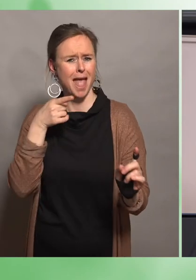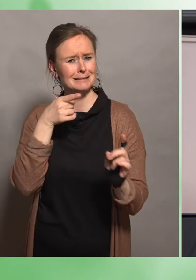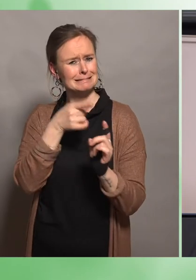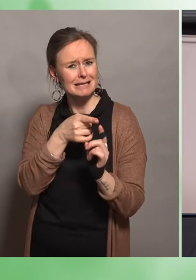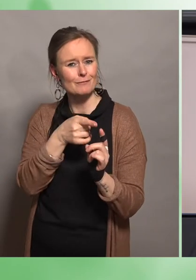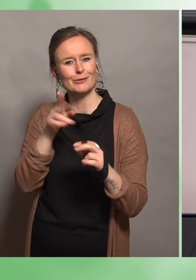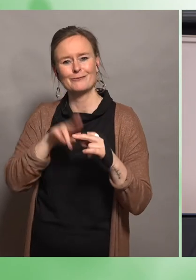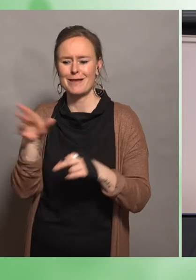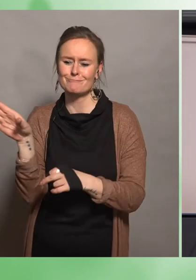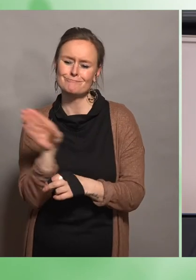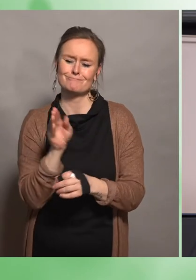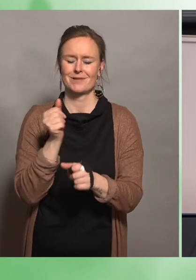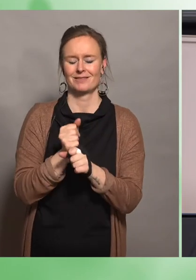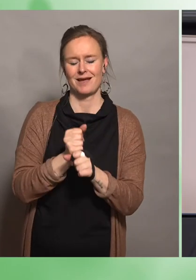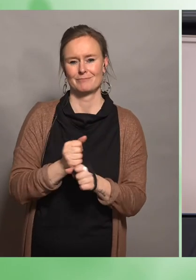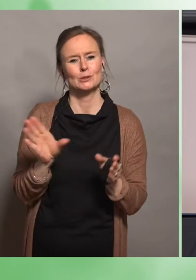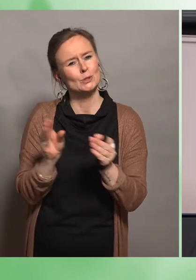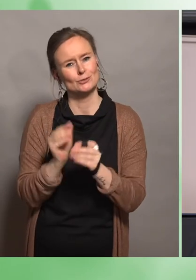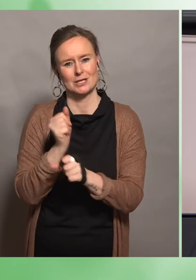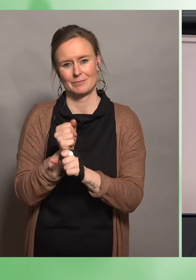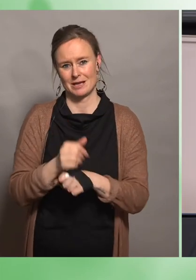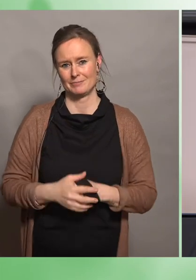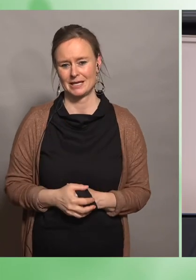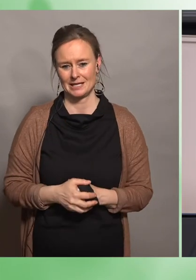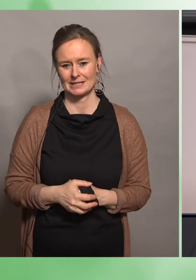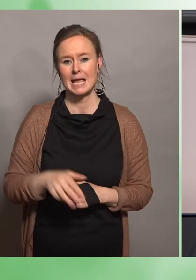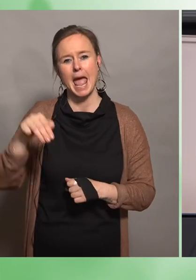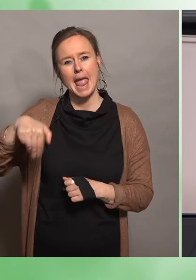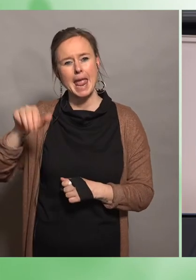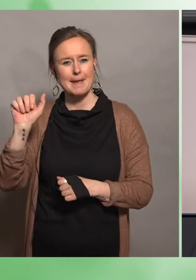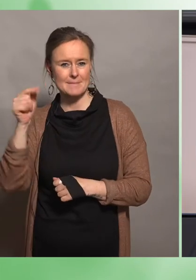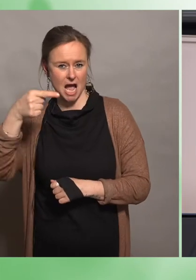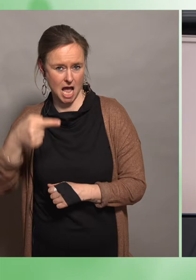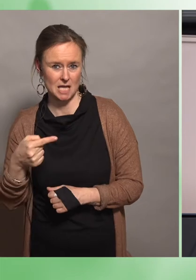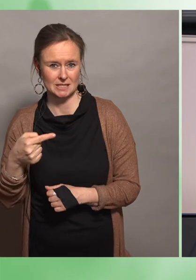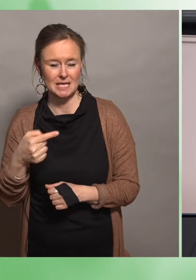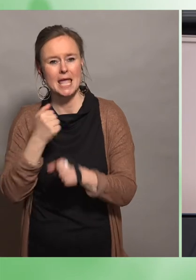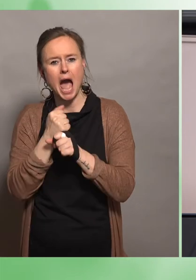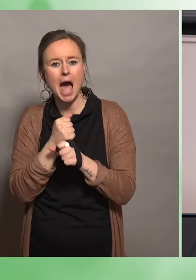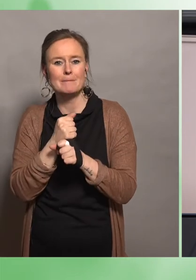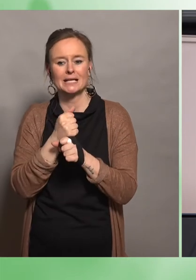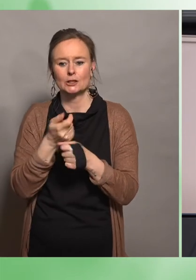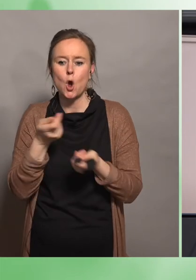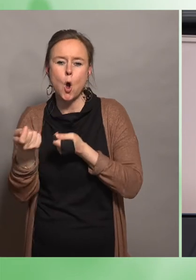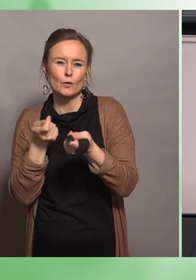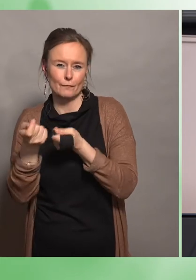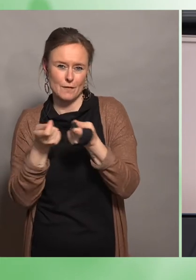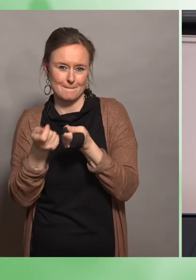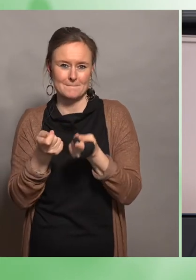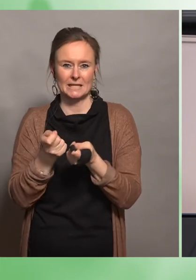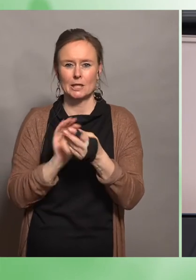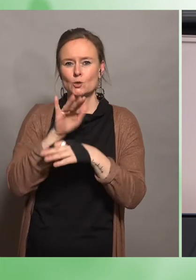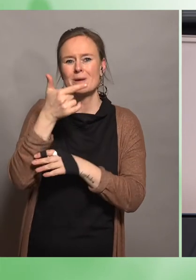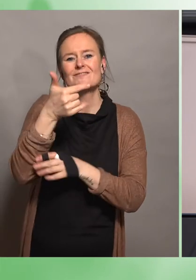Herr Ettlinger, da möchte ich Sie fragen, die MAG Menschen und Arbeit vermittelt seit über 20 Jahren Menschen mit Behinderung in den Arbeitsmarkt